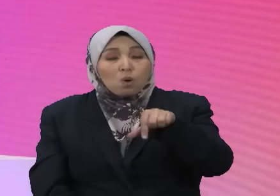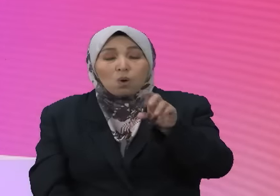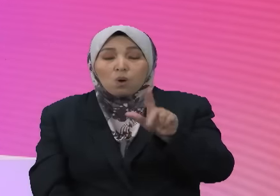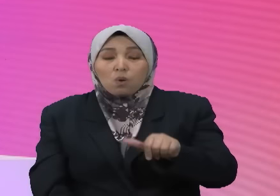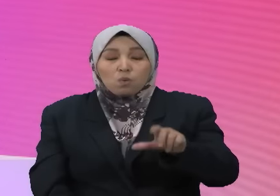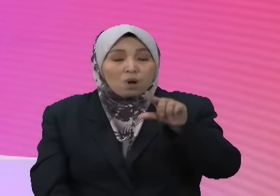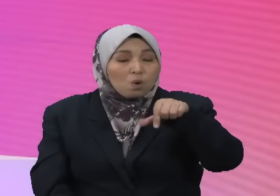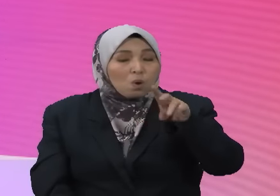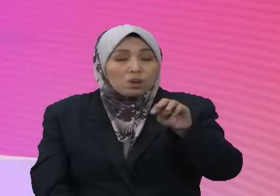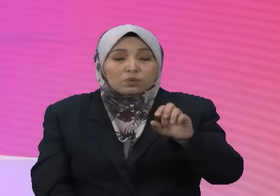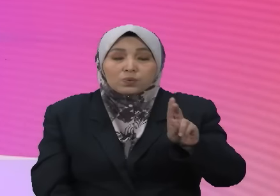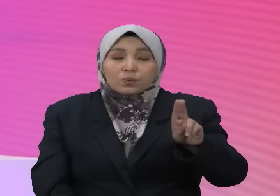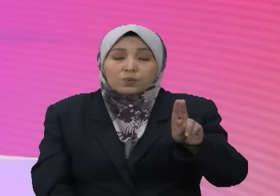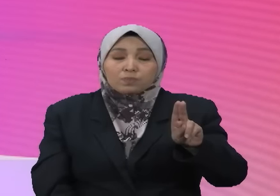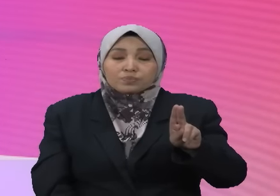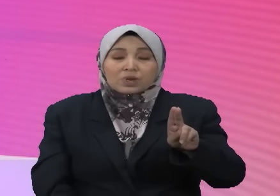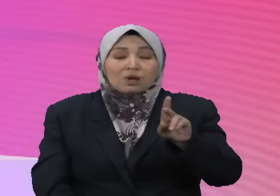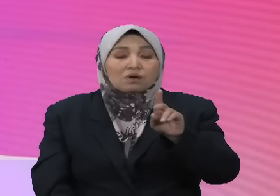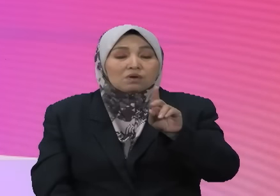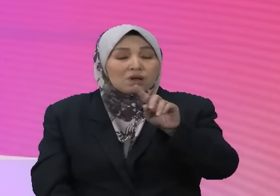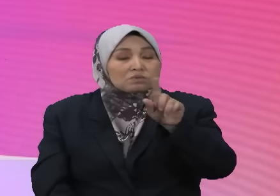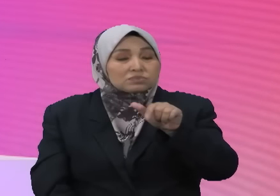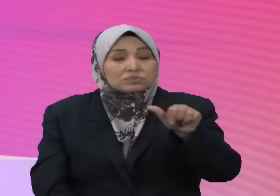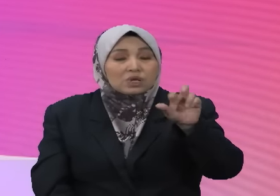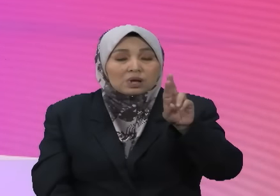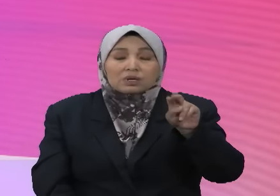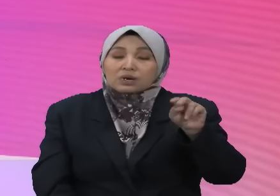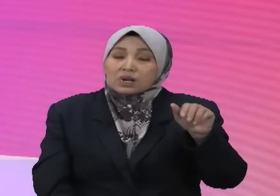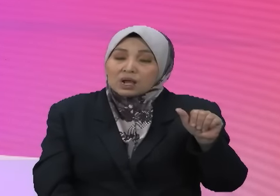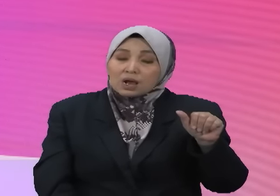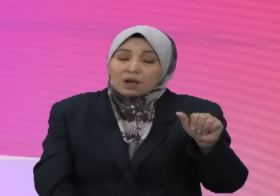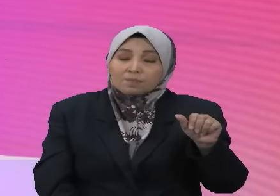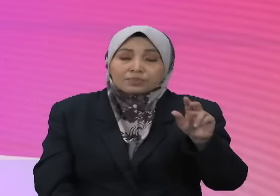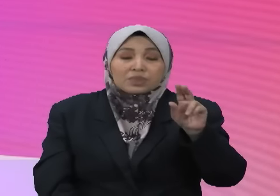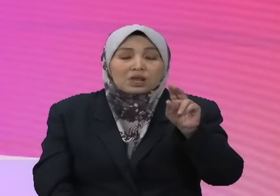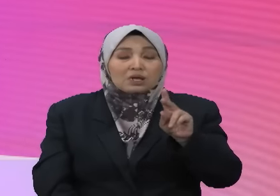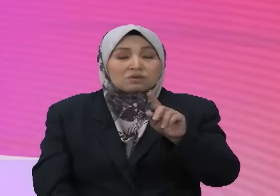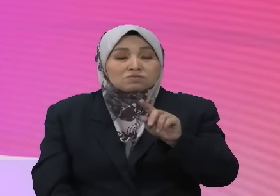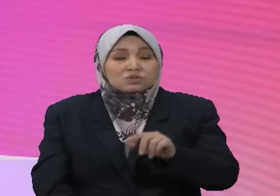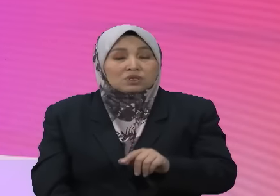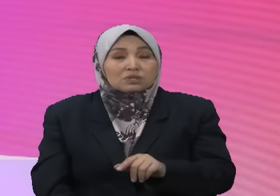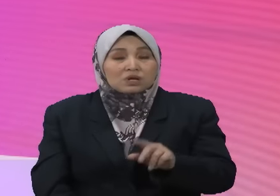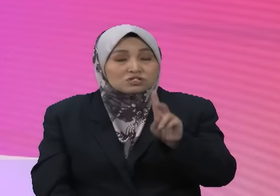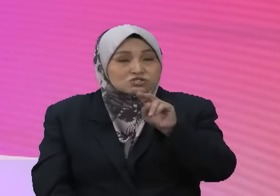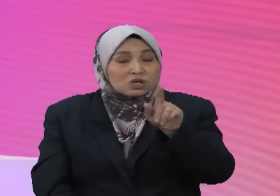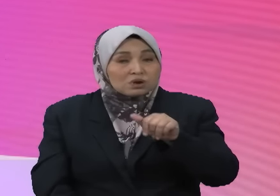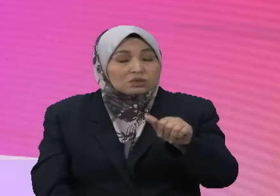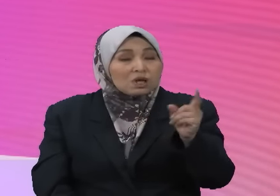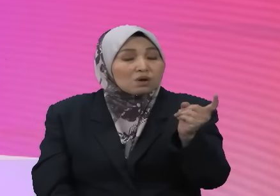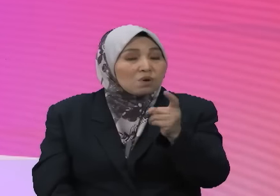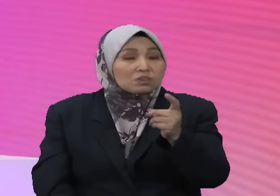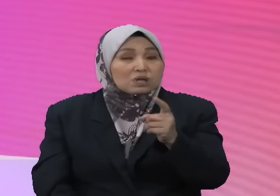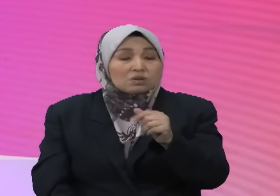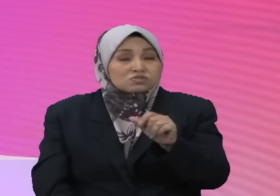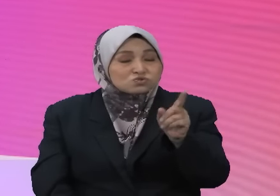waqalu qalu zarna zarna Zar kalau zarna Ra salah kalau